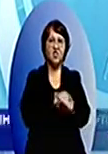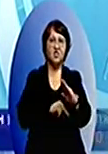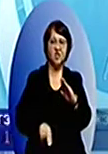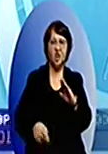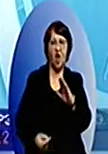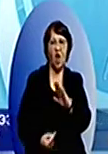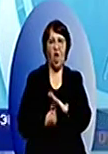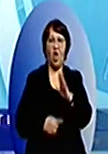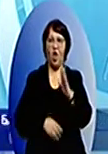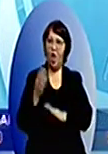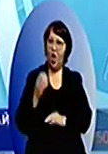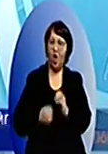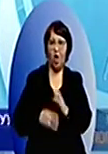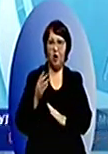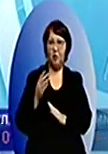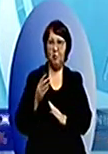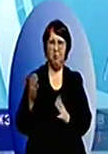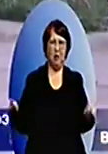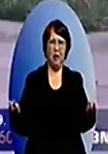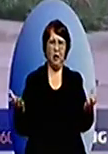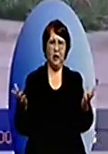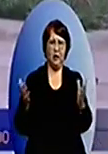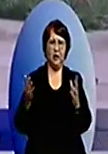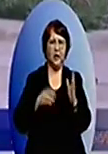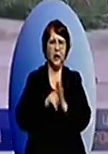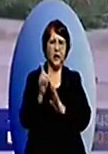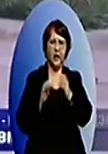нь одоо хүртэл барилгын ажил эхлээгүй байна.